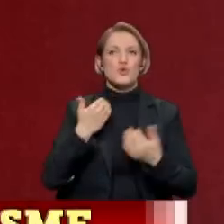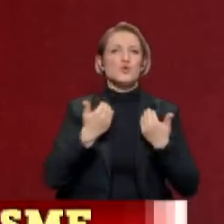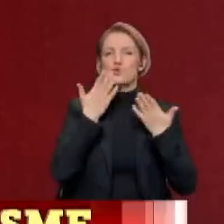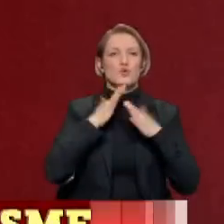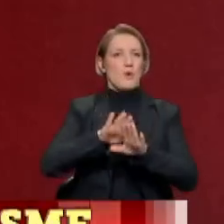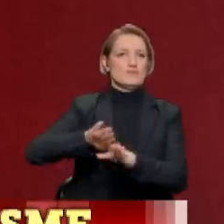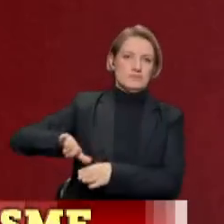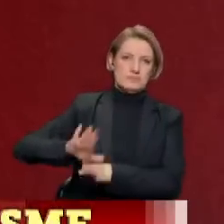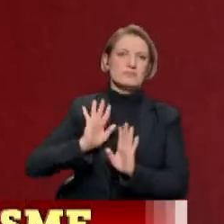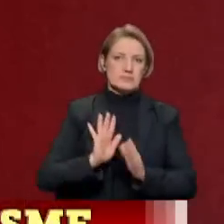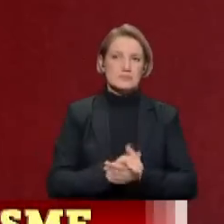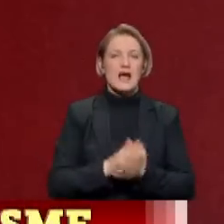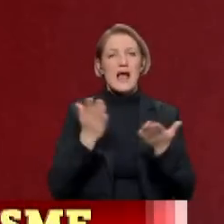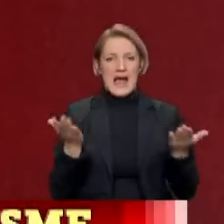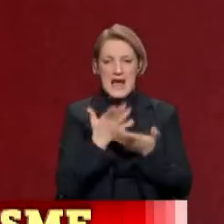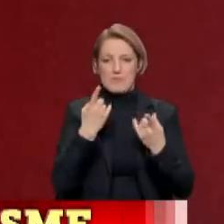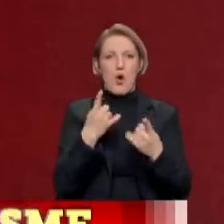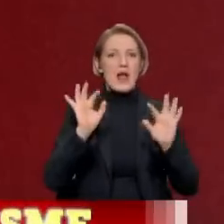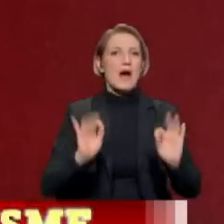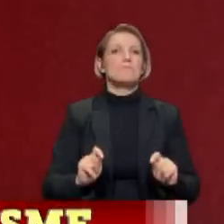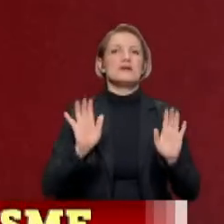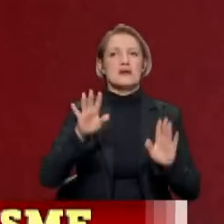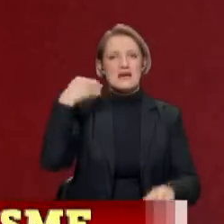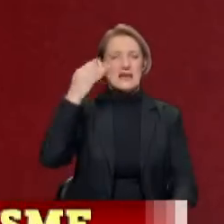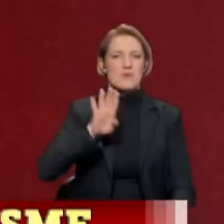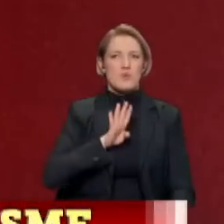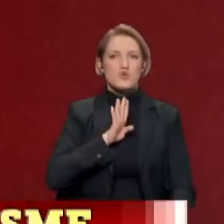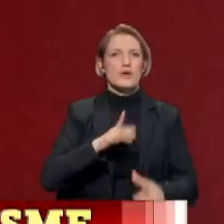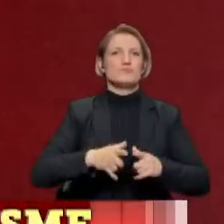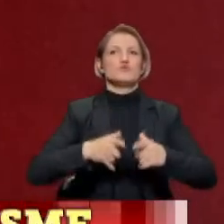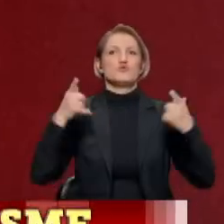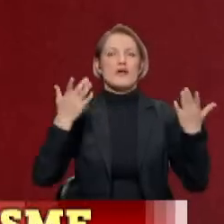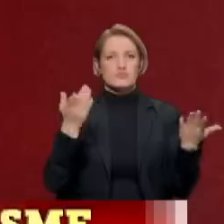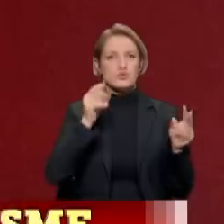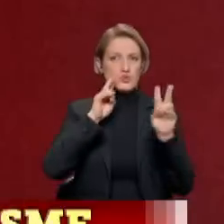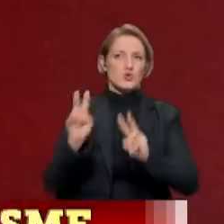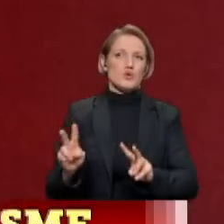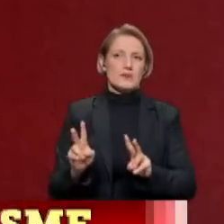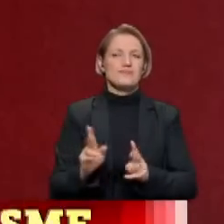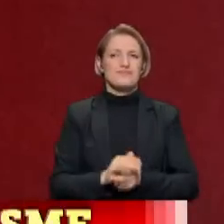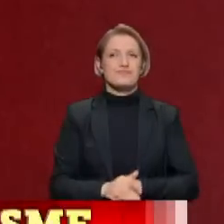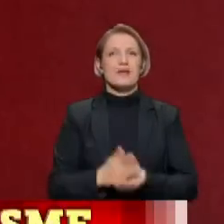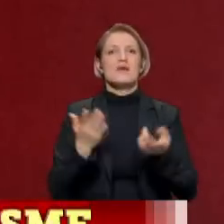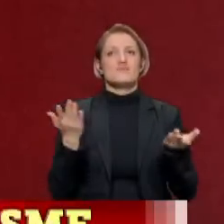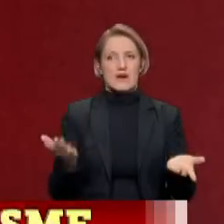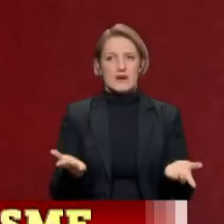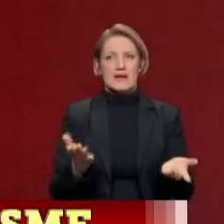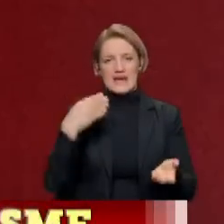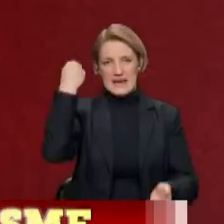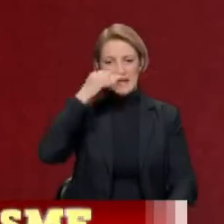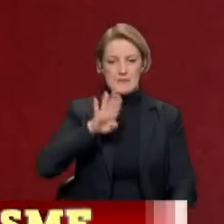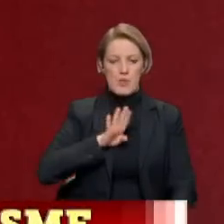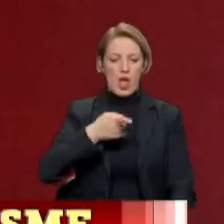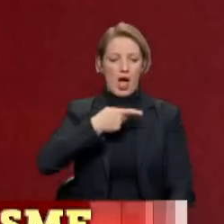yok. Eğer böyle yapmazlarsa İmamoğlu'nu zaten büyütecekler. Bunu da görüyorlar. Fakat eğer İmamoğlu